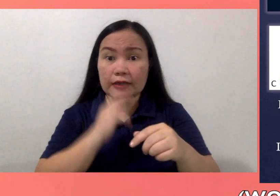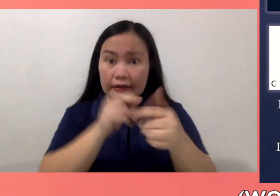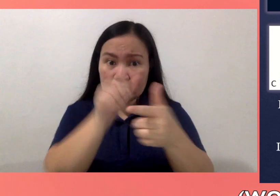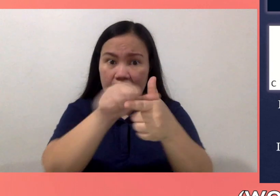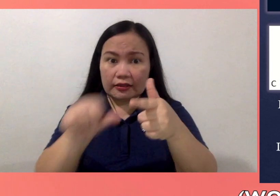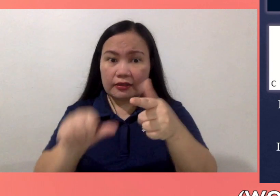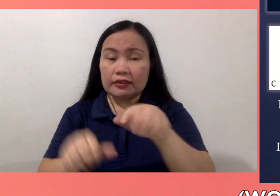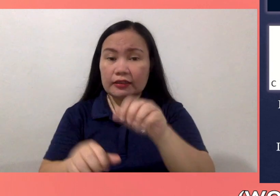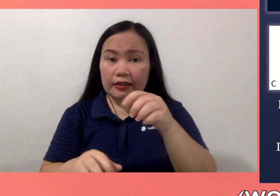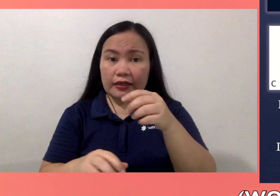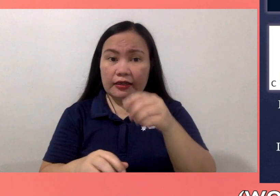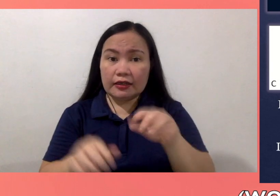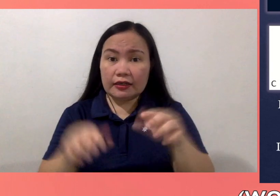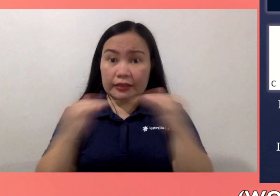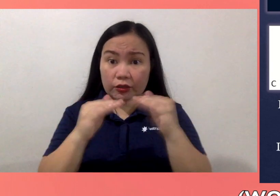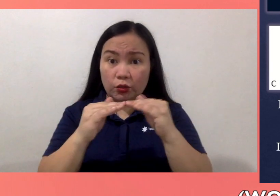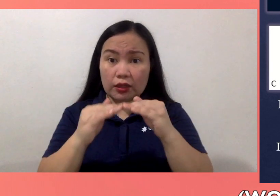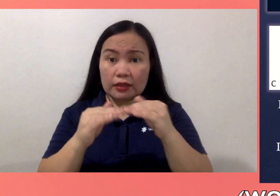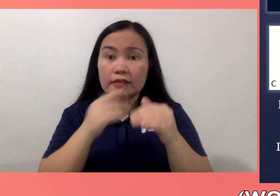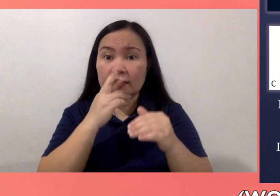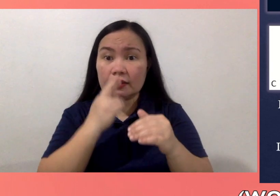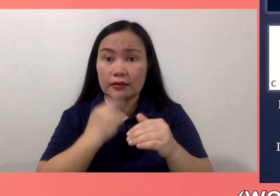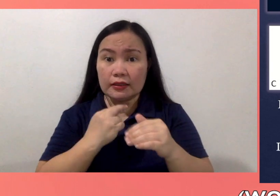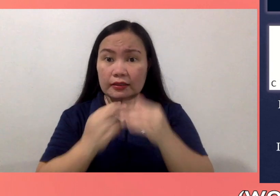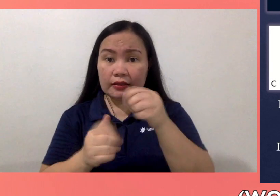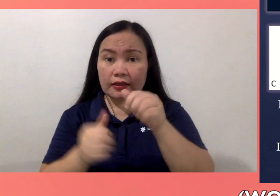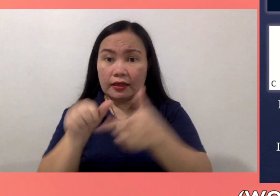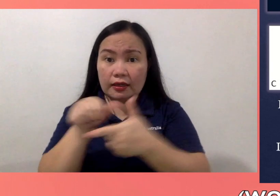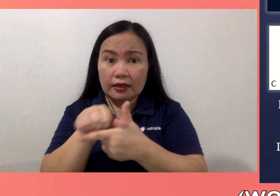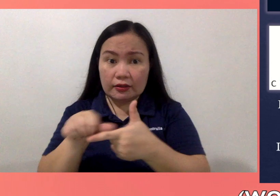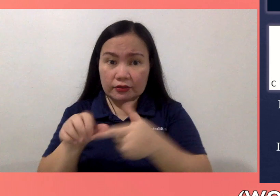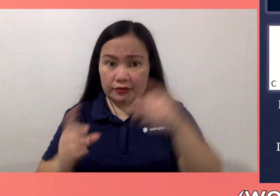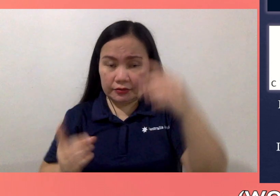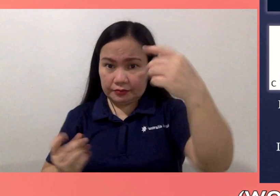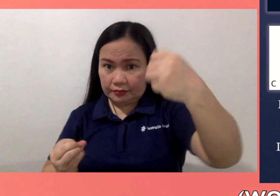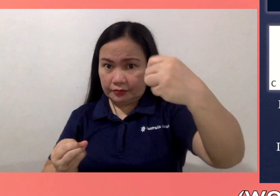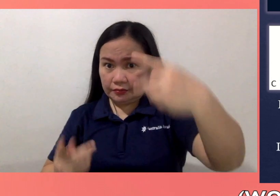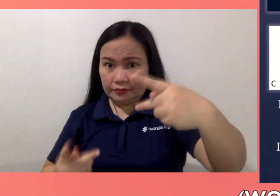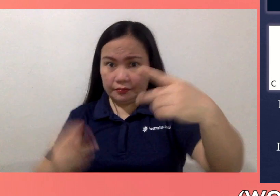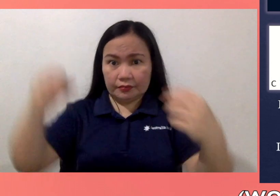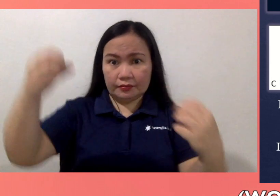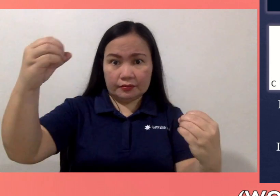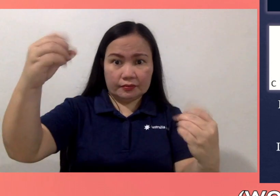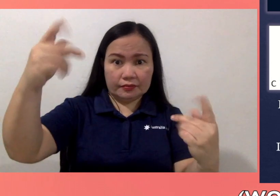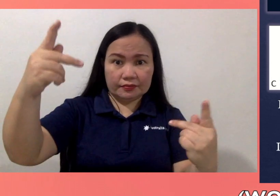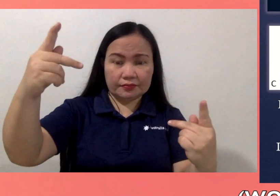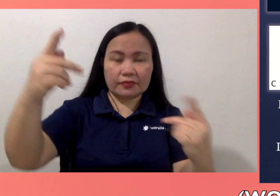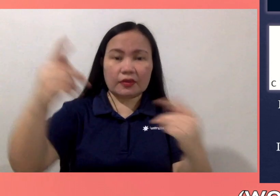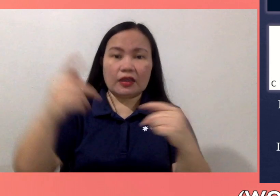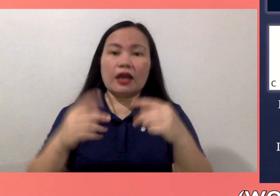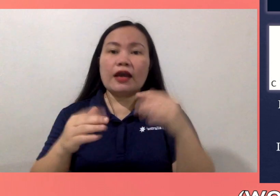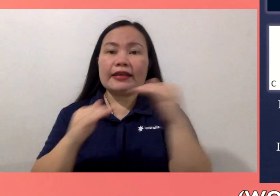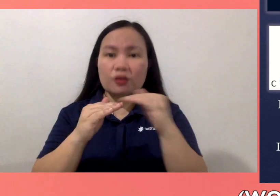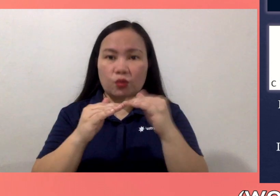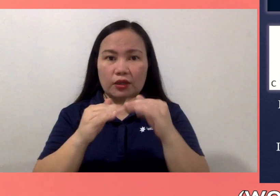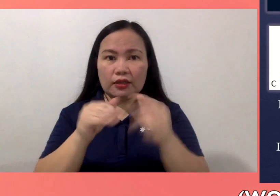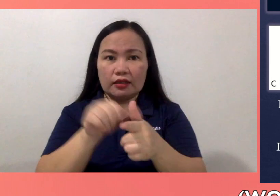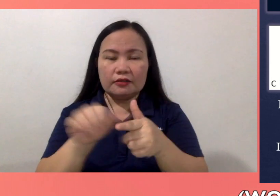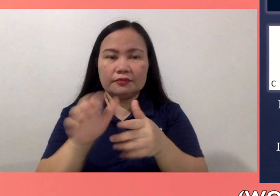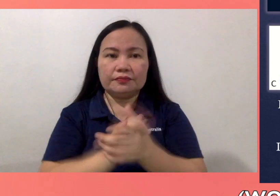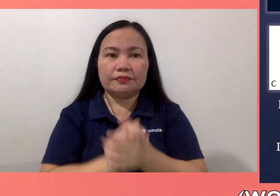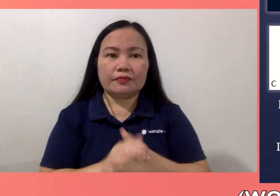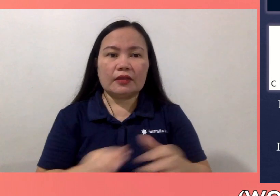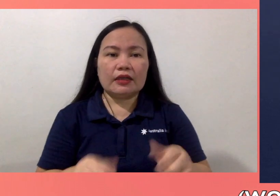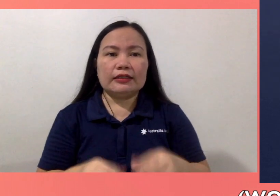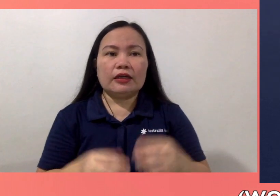ay equal dito. So, tandaan natin yung mga properties ng parallelogram. Okay, bigyan ko